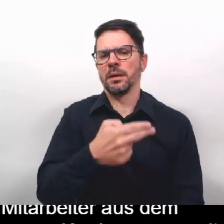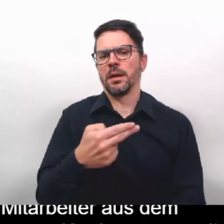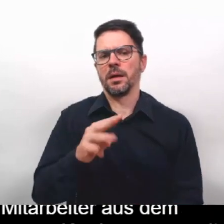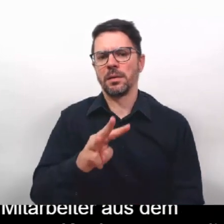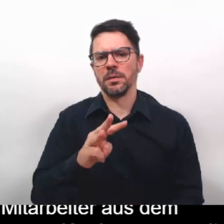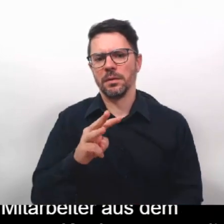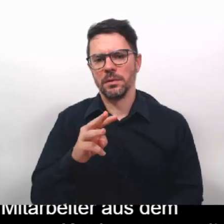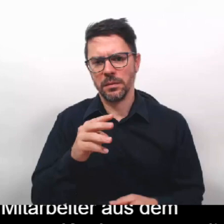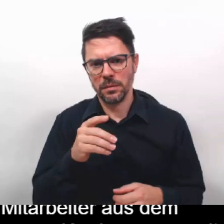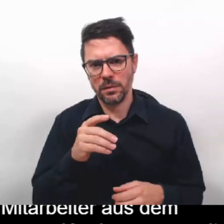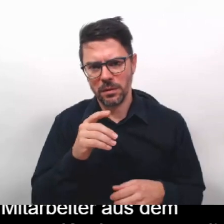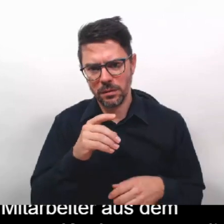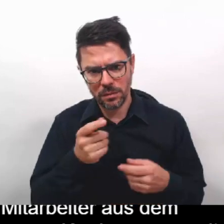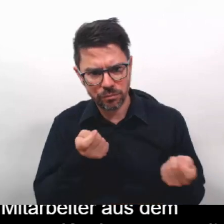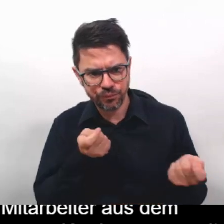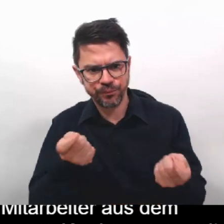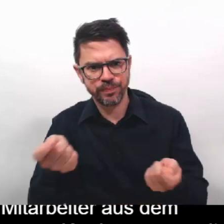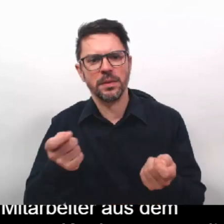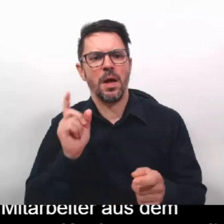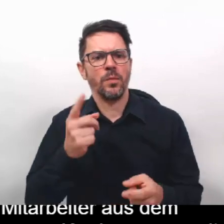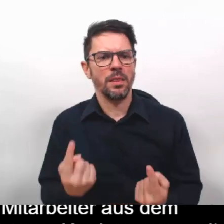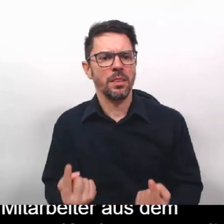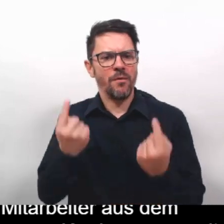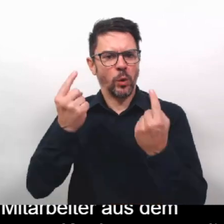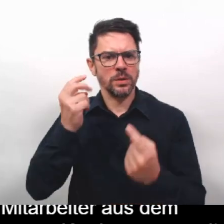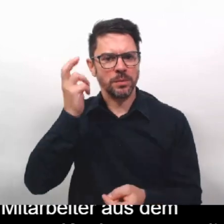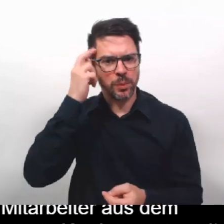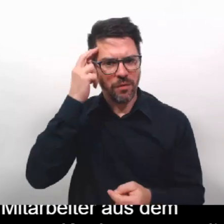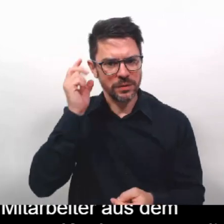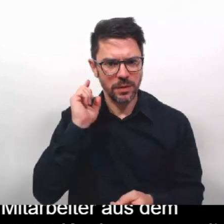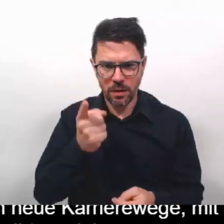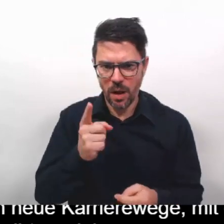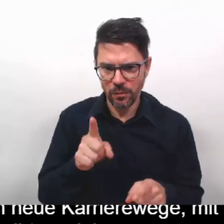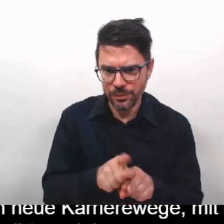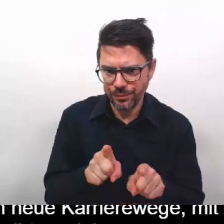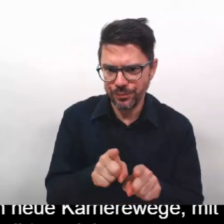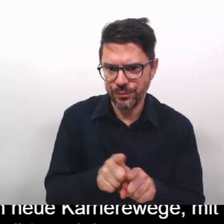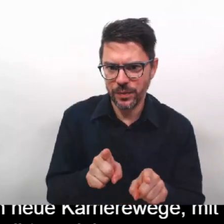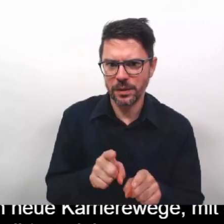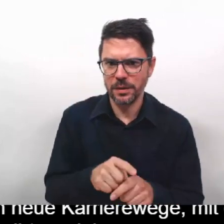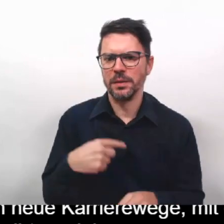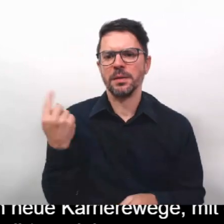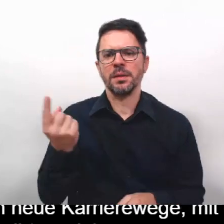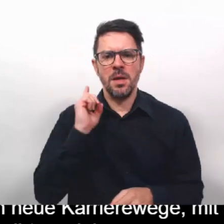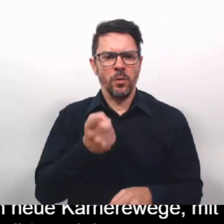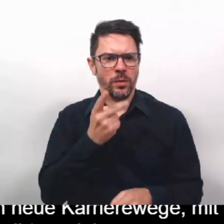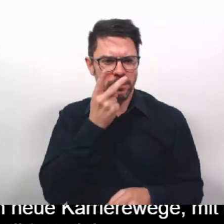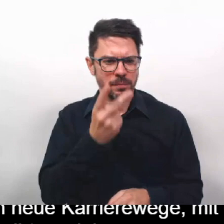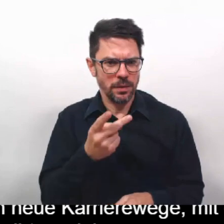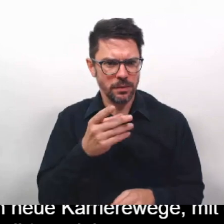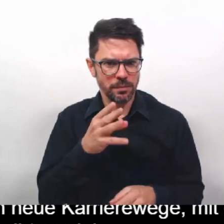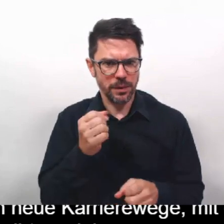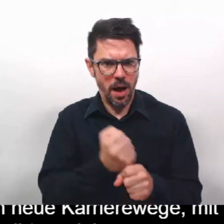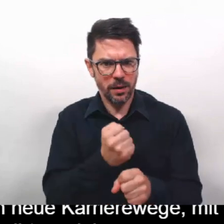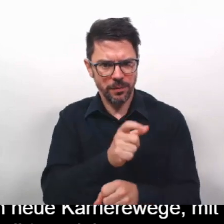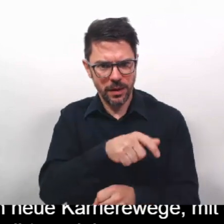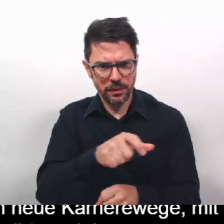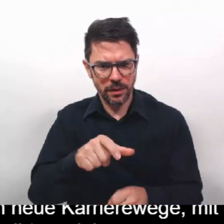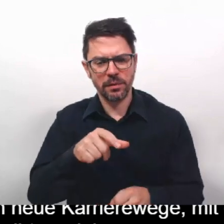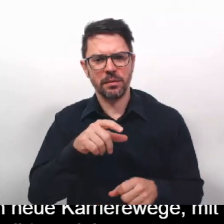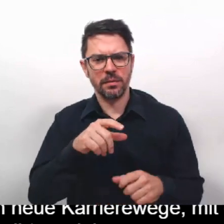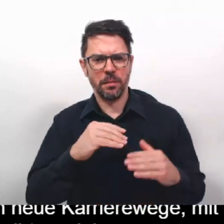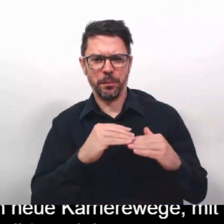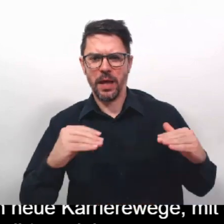dann natürlich auch Deutschkündnisse erwerben müssen. Auch das wird eine Aufgabe sein, die uns zählt und dass der mein frühere Studienfach die